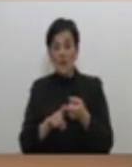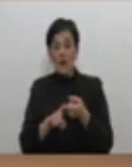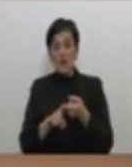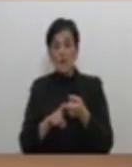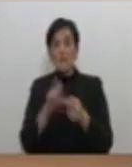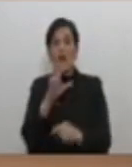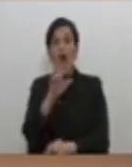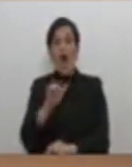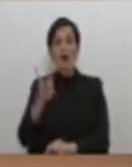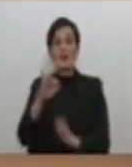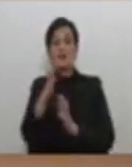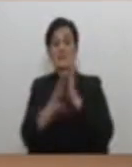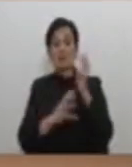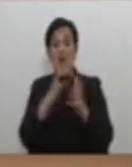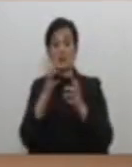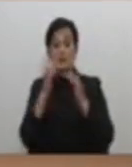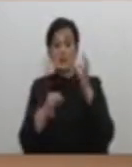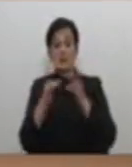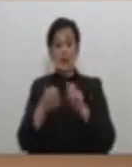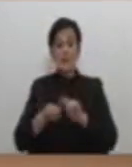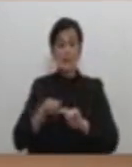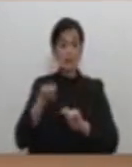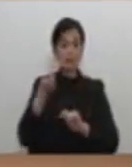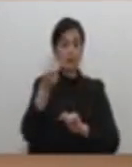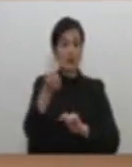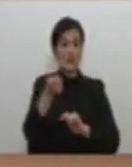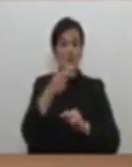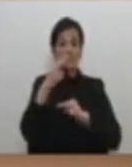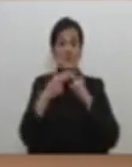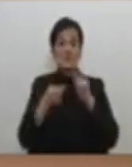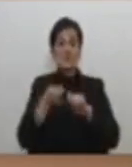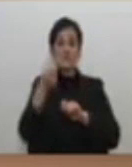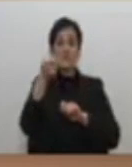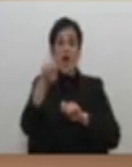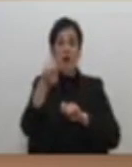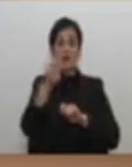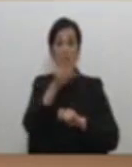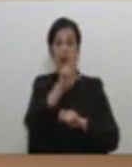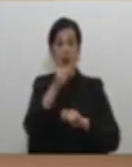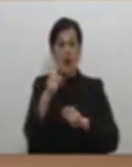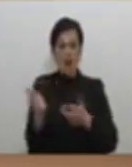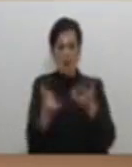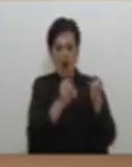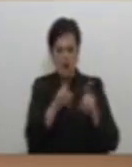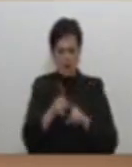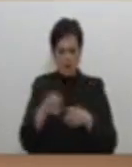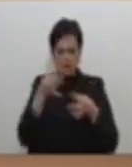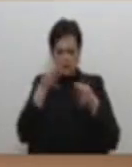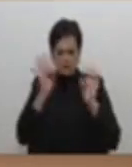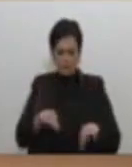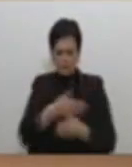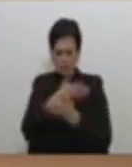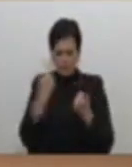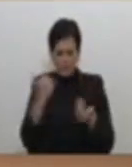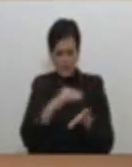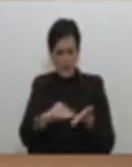ჰაგის საერთაშორისო სასამართლოში შეიტანეს სარჩელი, რომელიც არ მიიღო ჰაგამ, იმდენად არაკომპეტენტურად იყო დაწერილი